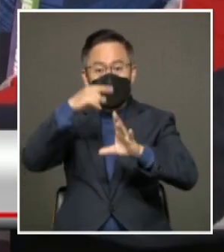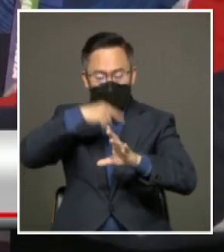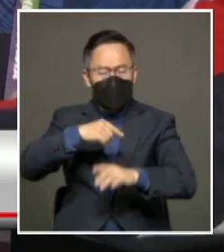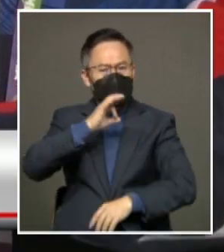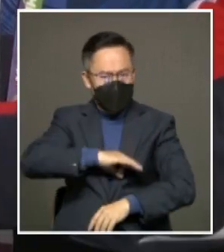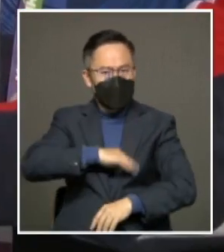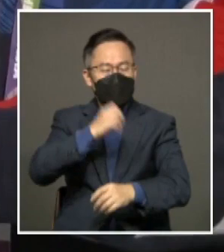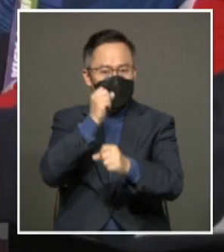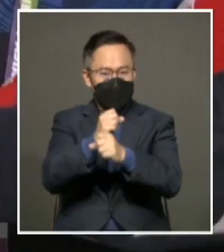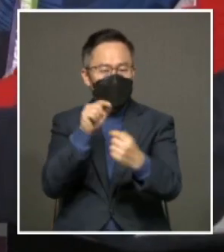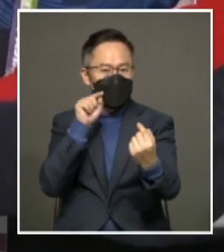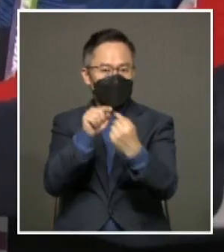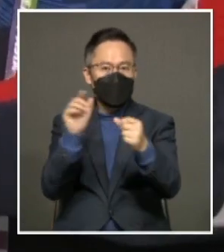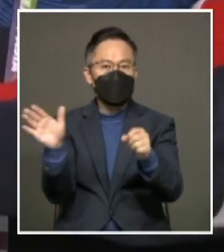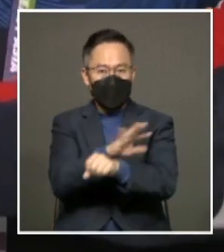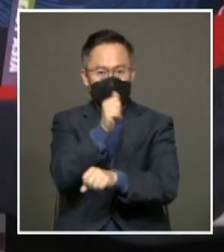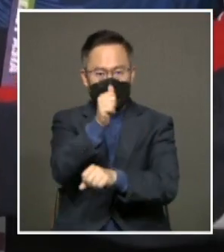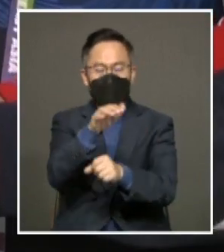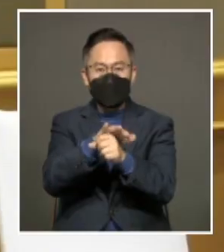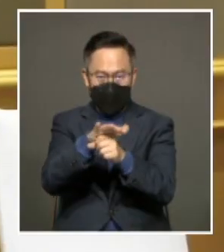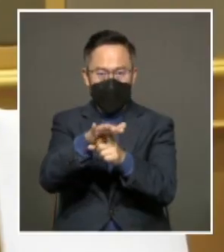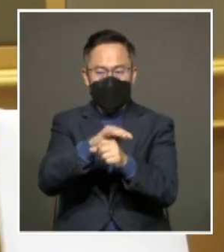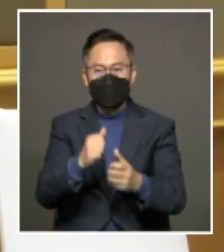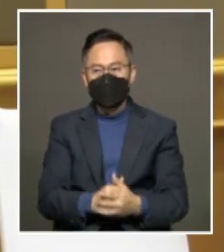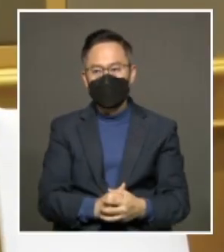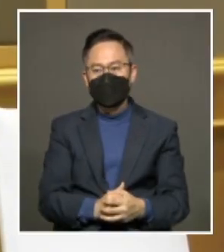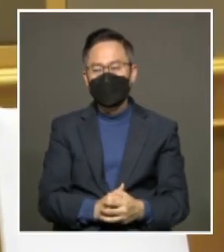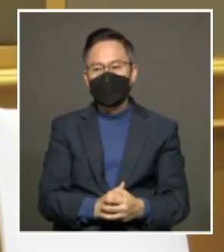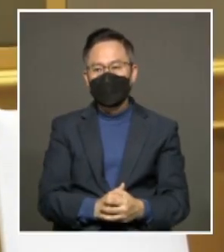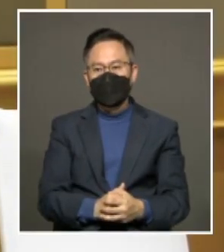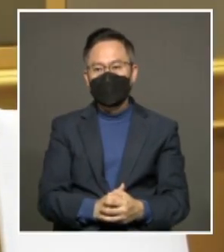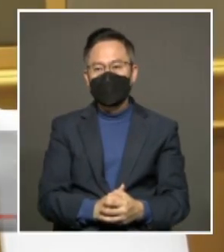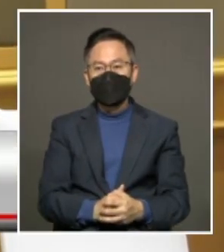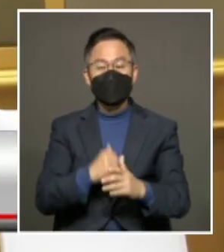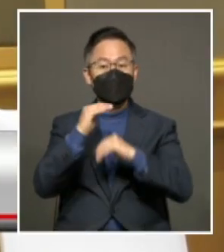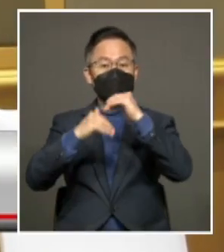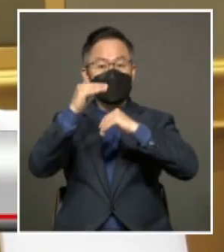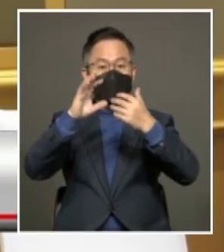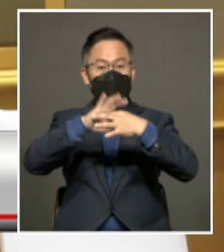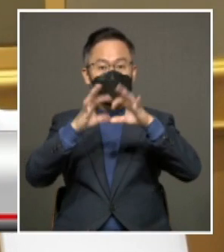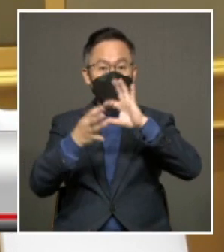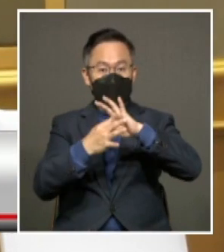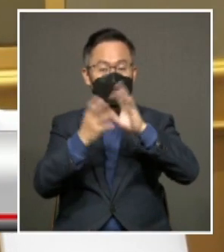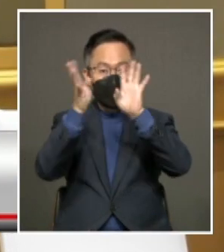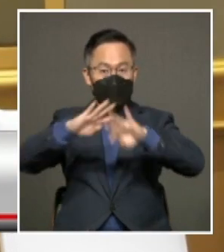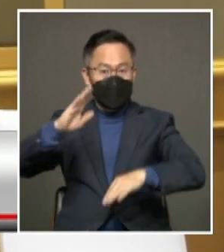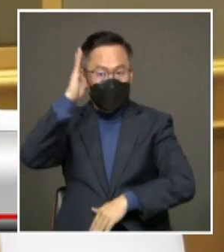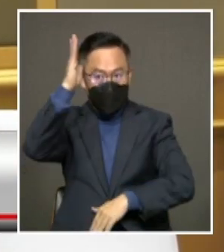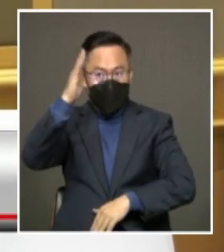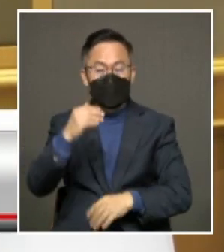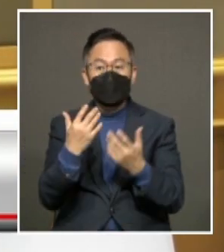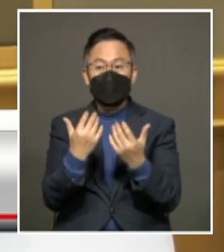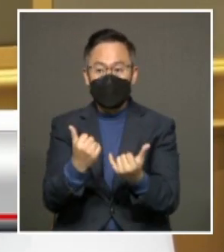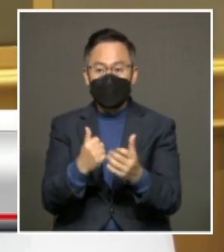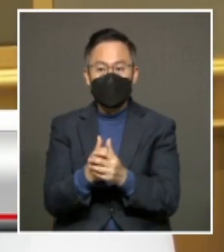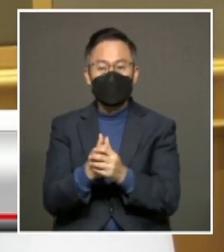าเราประสบความสำเร็จในระดับหนึ่ง และเพื่อเป็นการยกระดับการแข่งขันกีฬาซีเกมได้รับการ